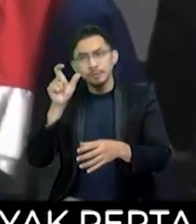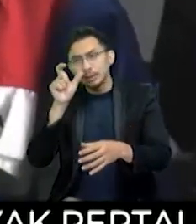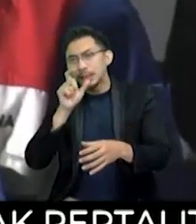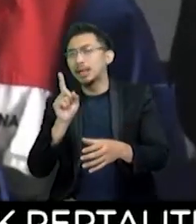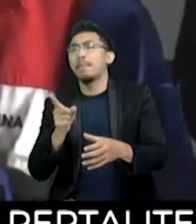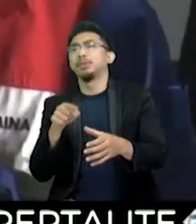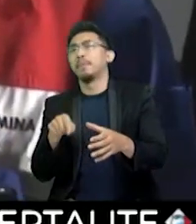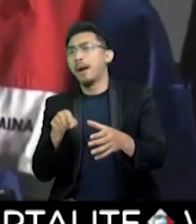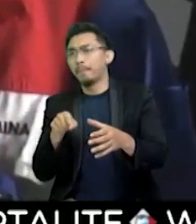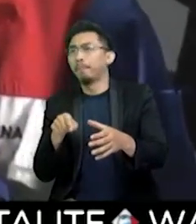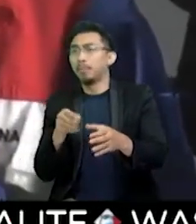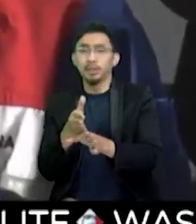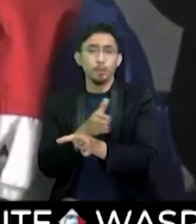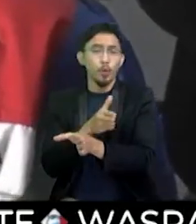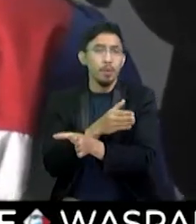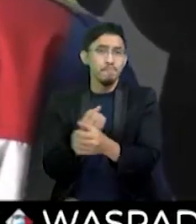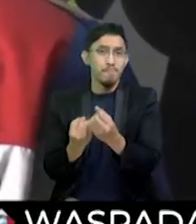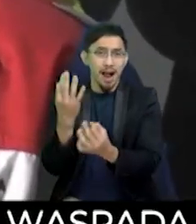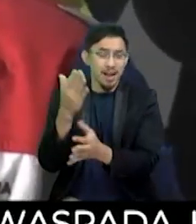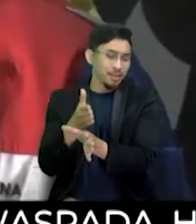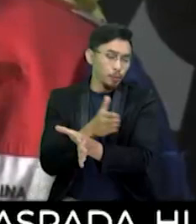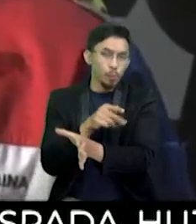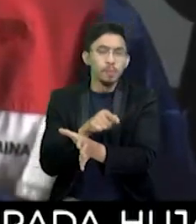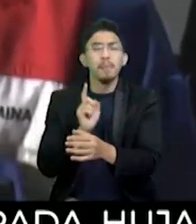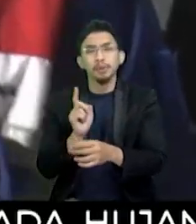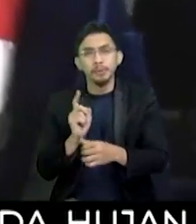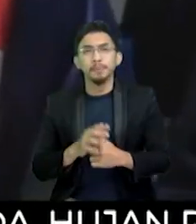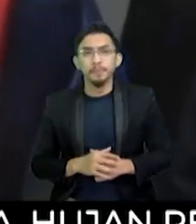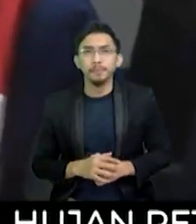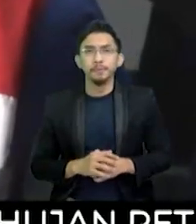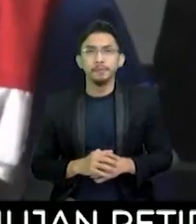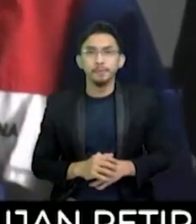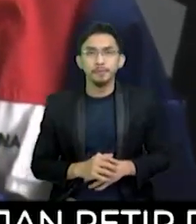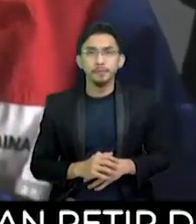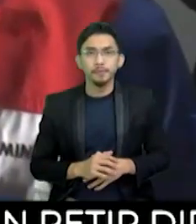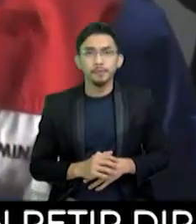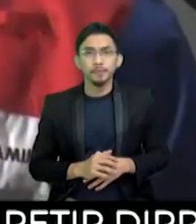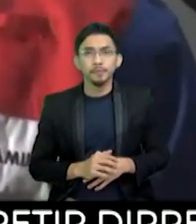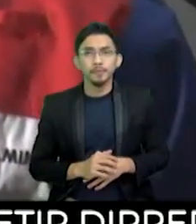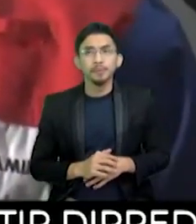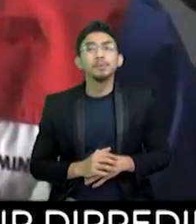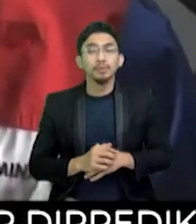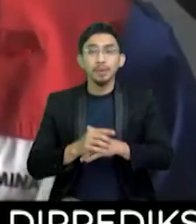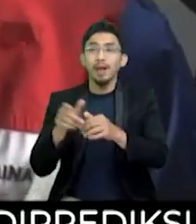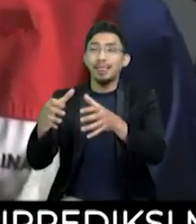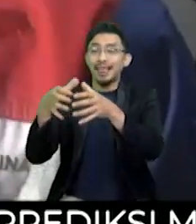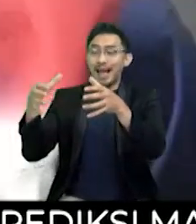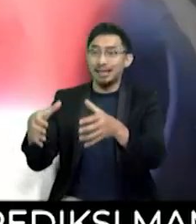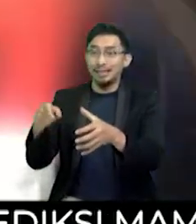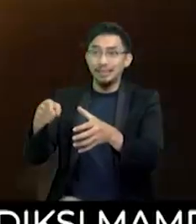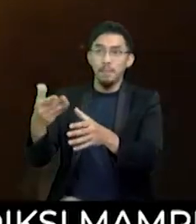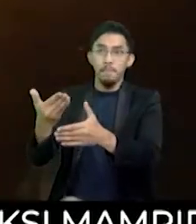memang terjadi tank fire untuk tank sebelahnya, ini bisa kita lakukan cooling dan bisa kita kendalikan dan kita